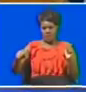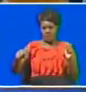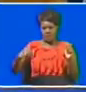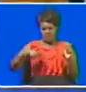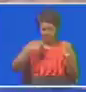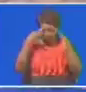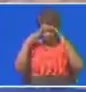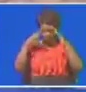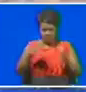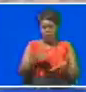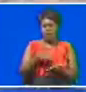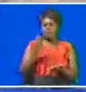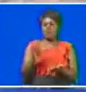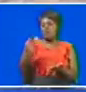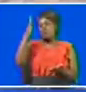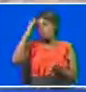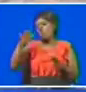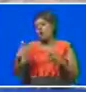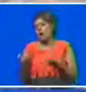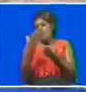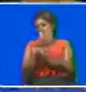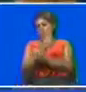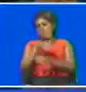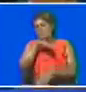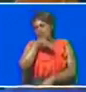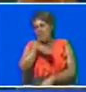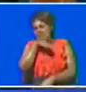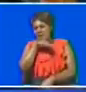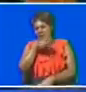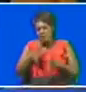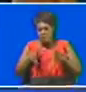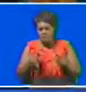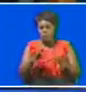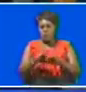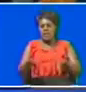tumelivalia njuga. Na kama mjuavyo, mheshimiwa Raila alikuwa akisukuma sana